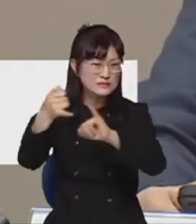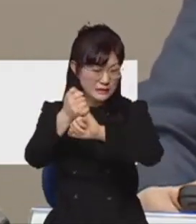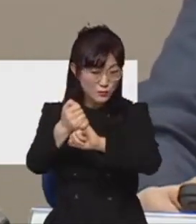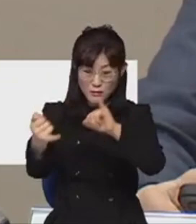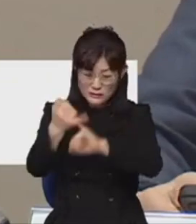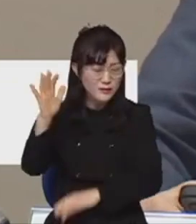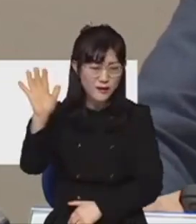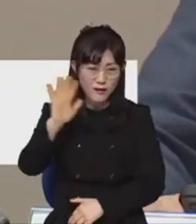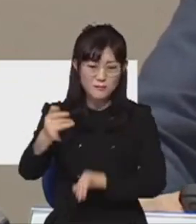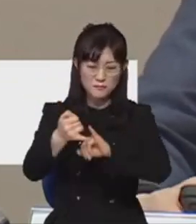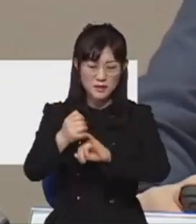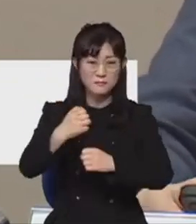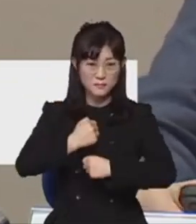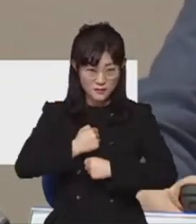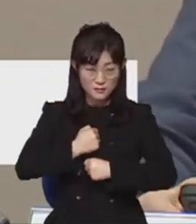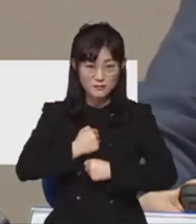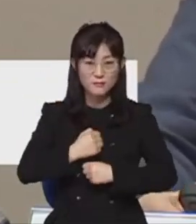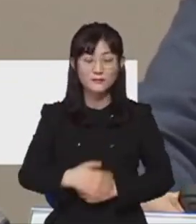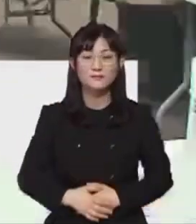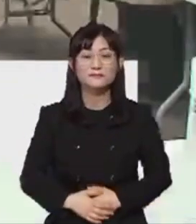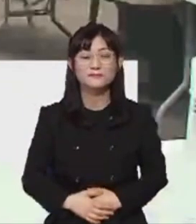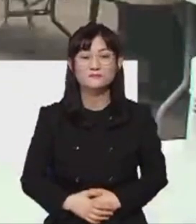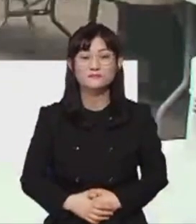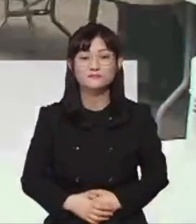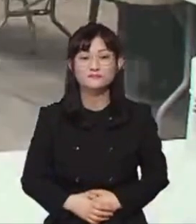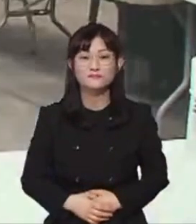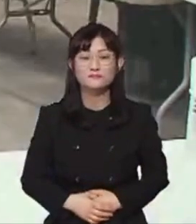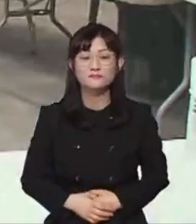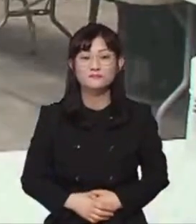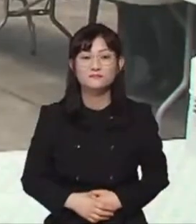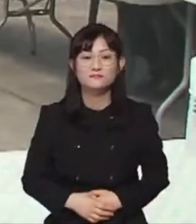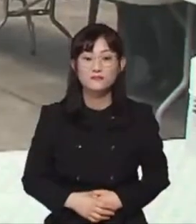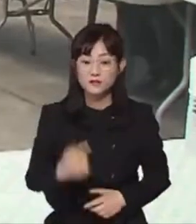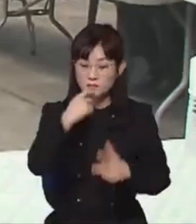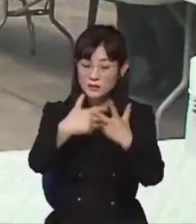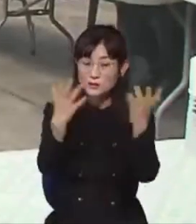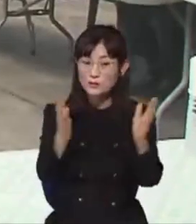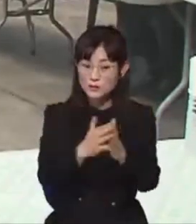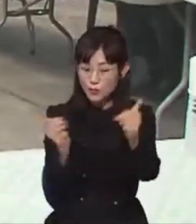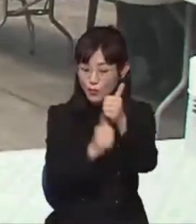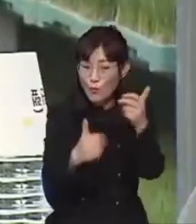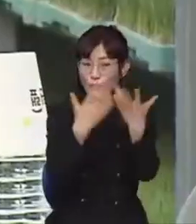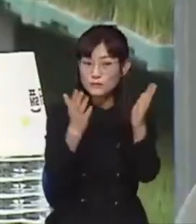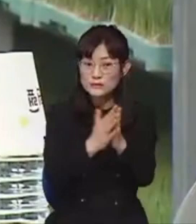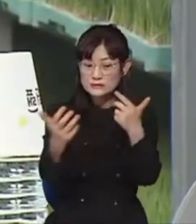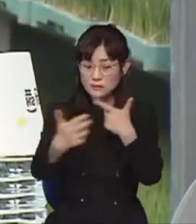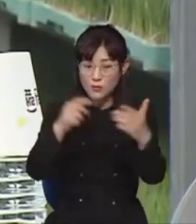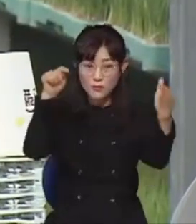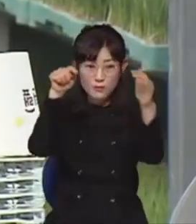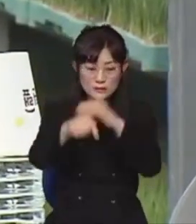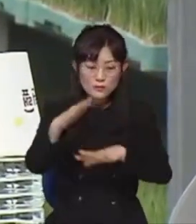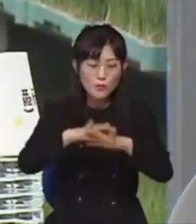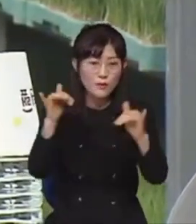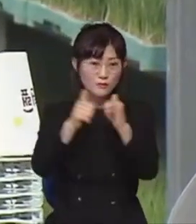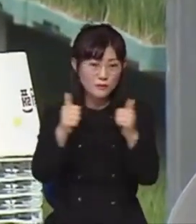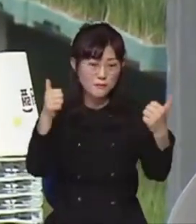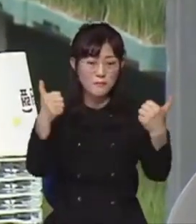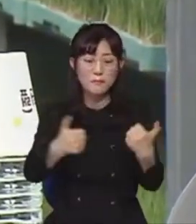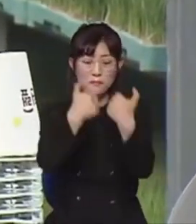약속을 흔들림 없이 지켜나가겠습니다. 민주당 지도부는 나주를 찾아 농민들과 간담회를